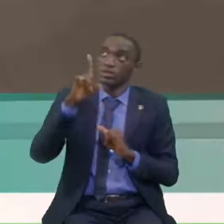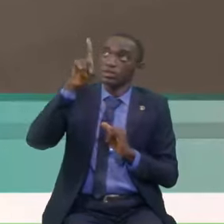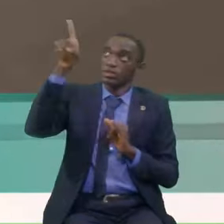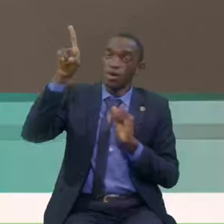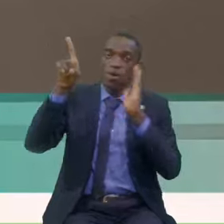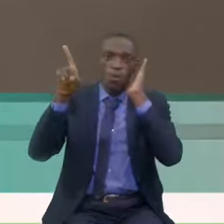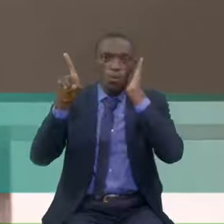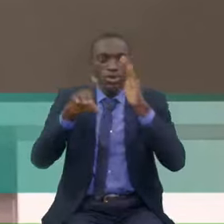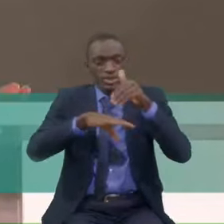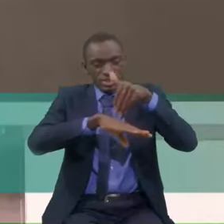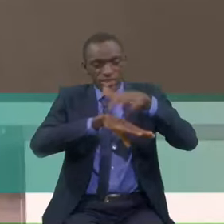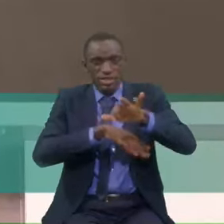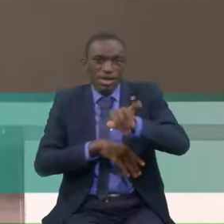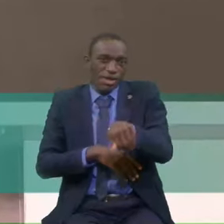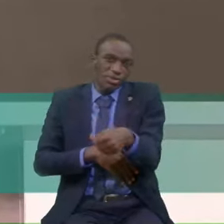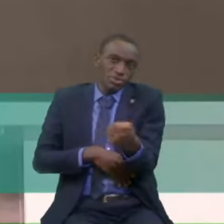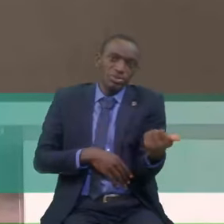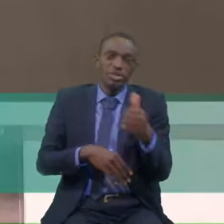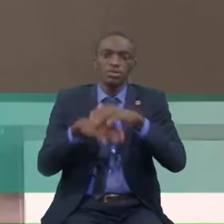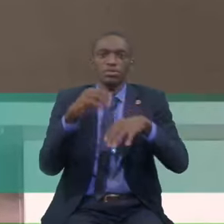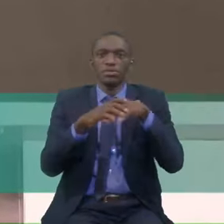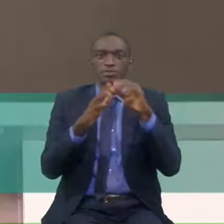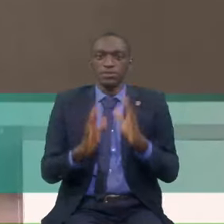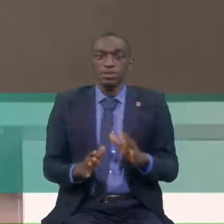Et il enverra un autre consolateur.